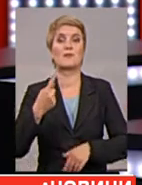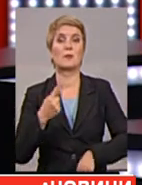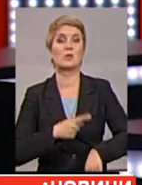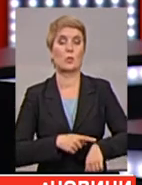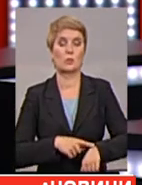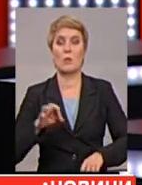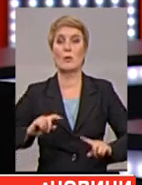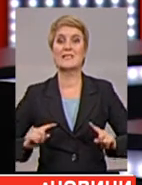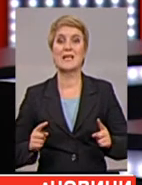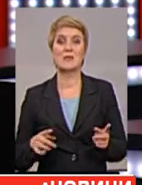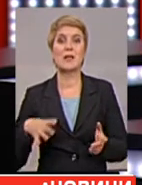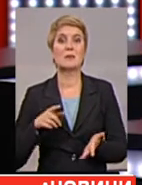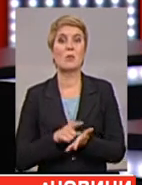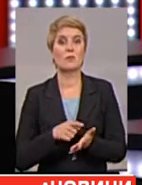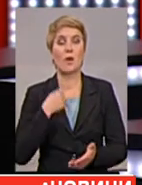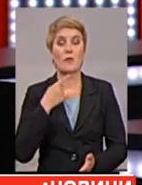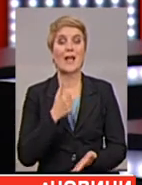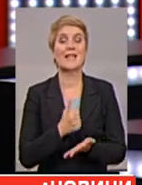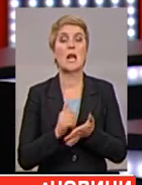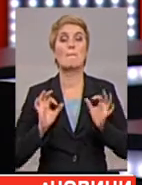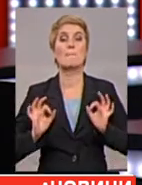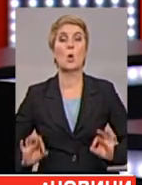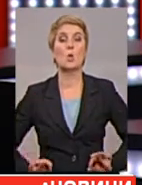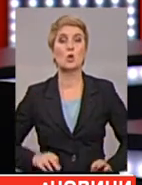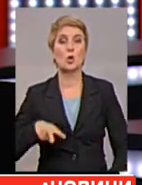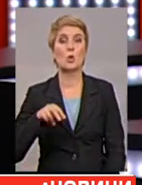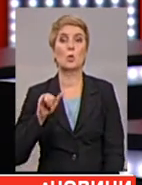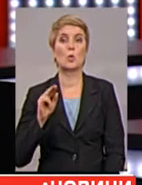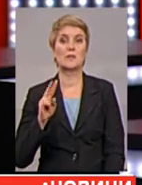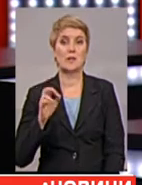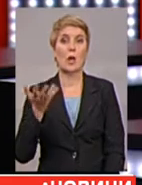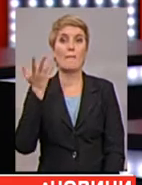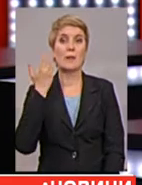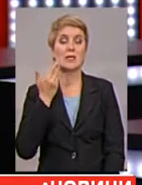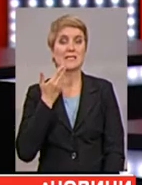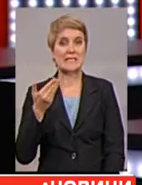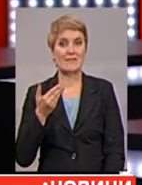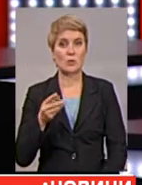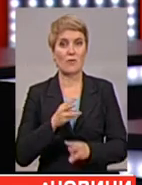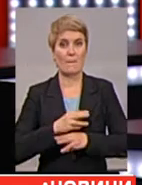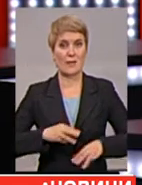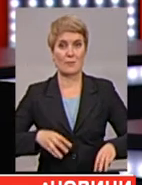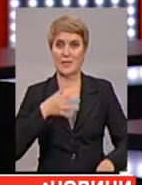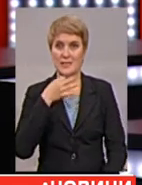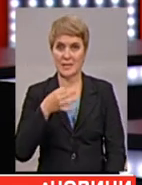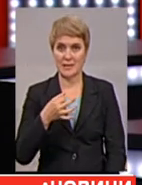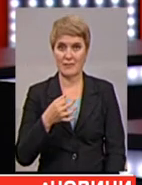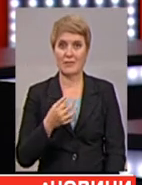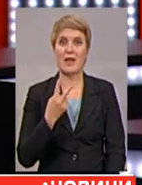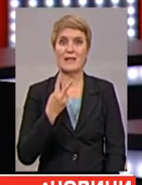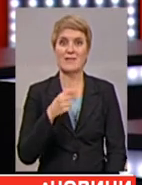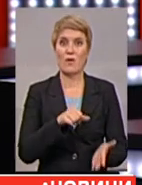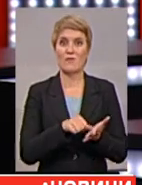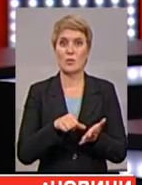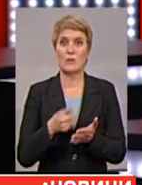Про затриманих експодатківців говорив сьогодні генеральний прокурор Юрій Луценко під час свого звіту в парламенті. Зокрема, зазначив, що двом фігурантам в двох областях вдалося